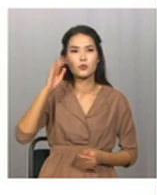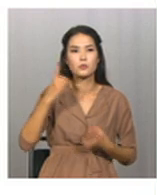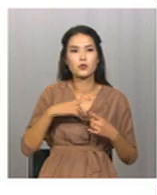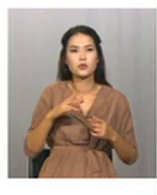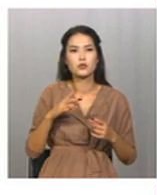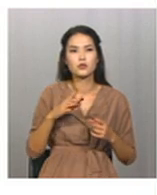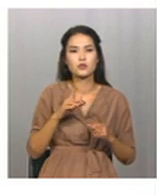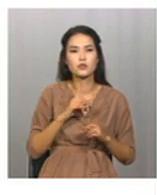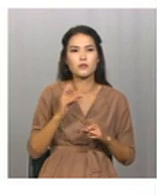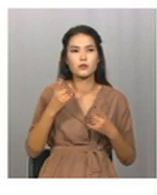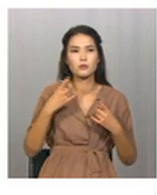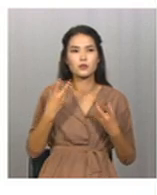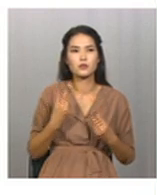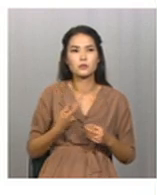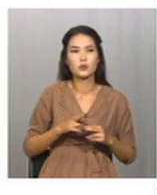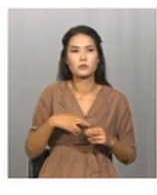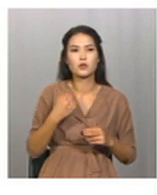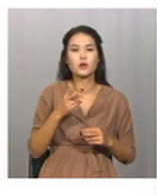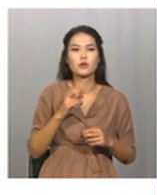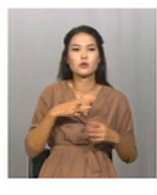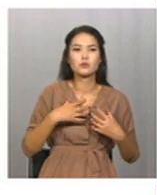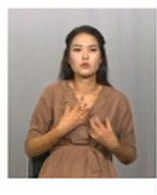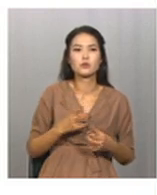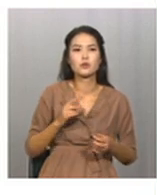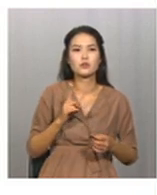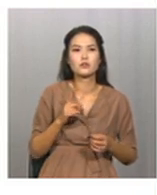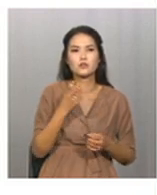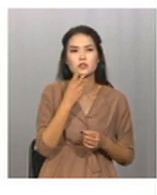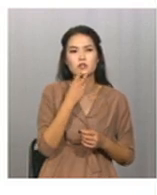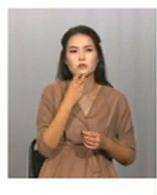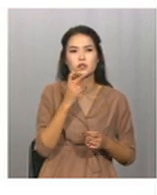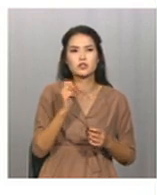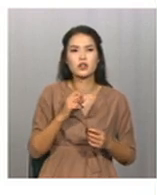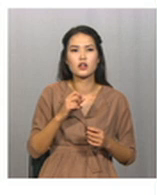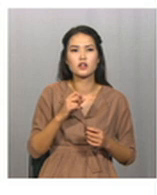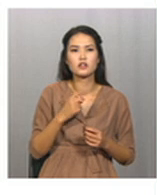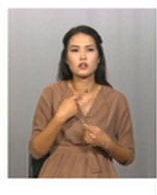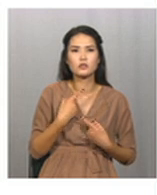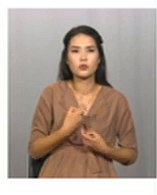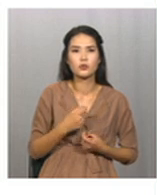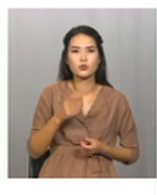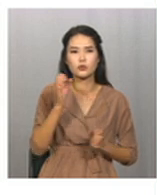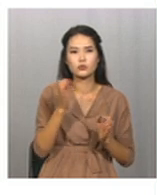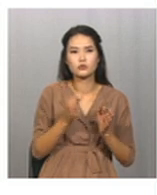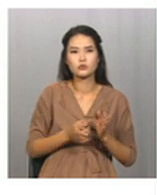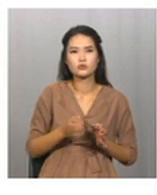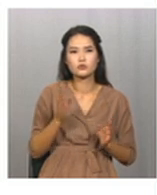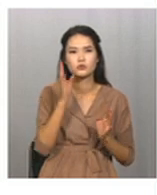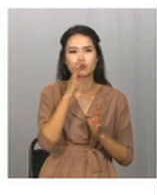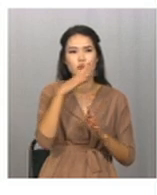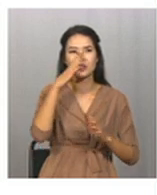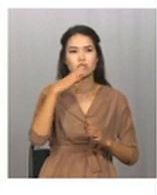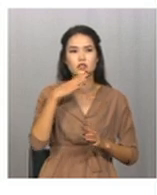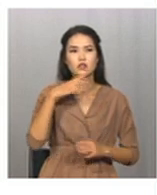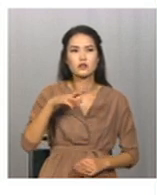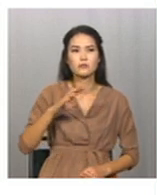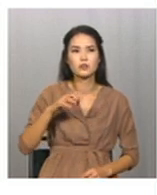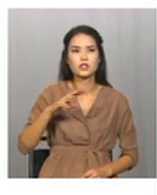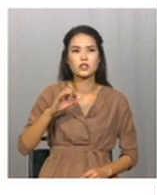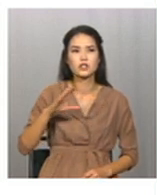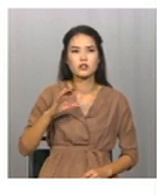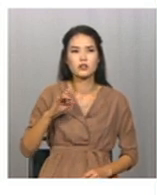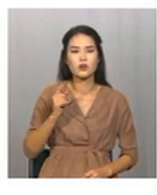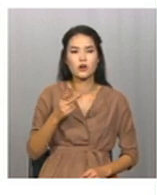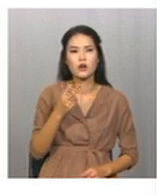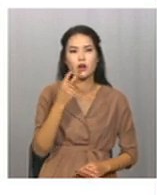то ли с досады, то ли в насмешку над горькой судьбой назвал сына Эрастом. В